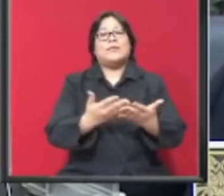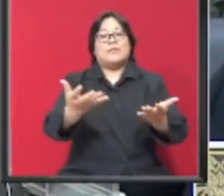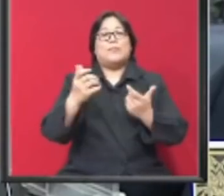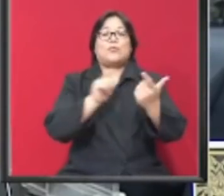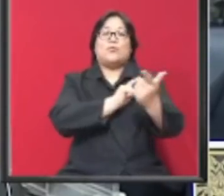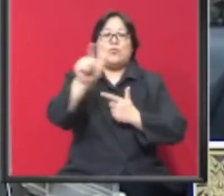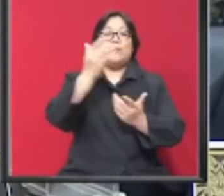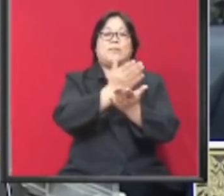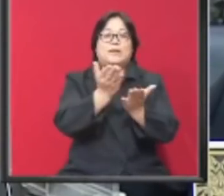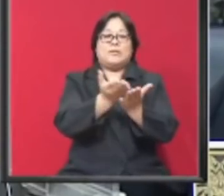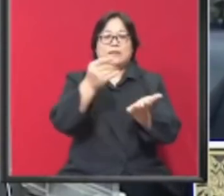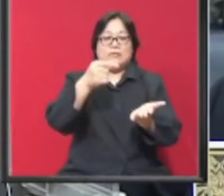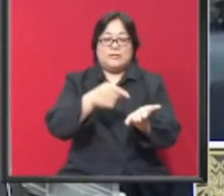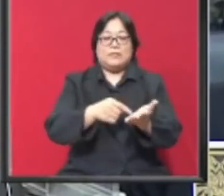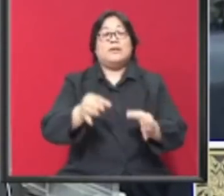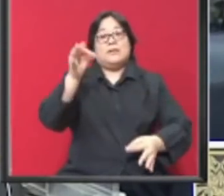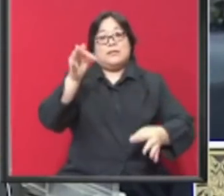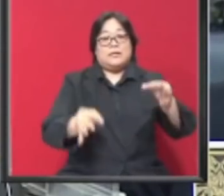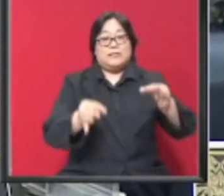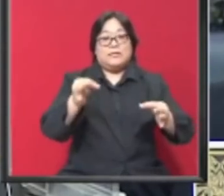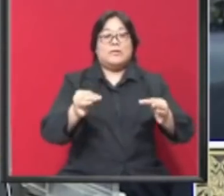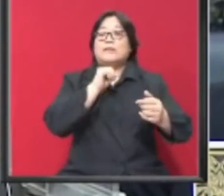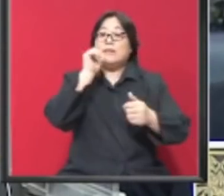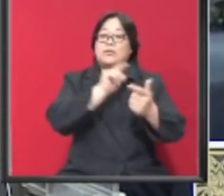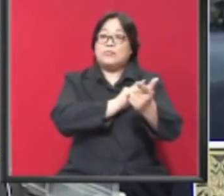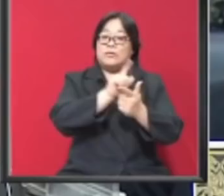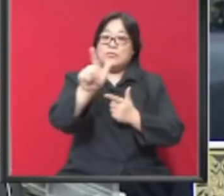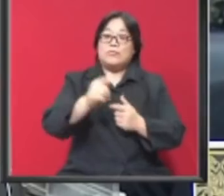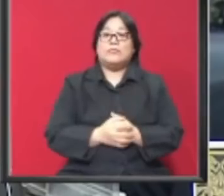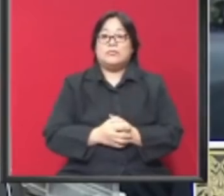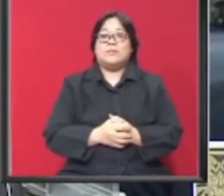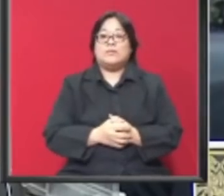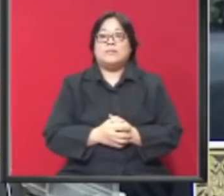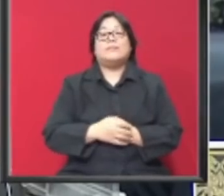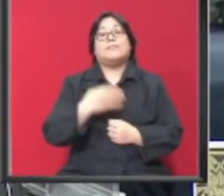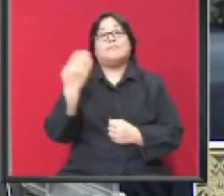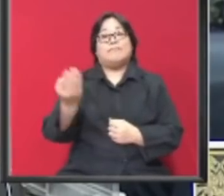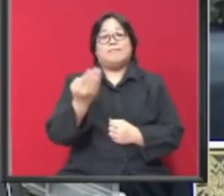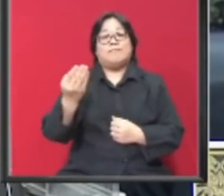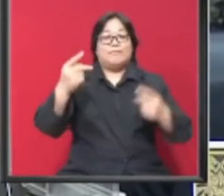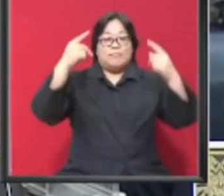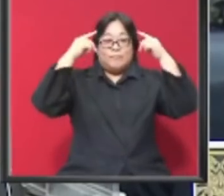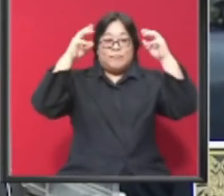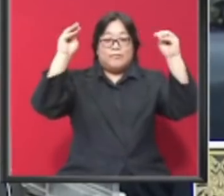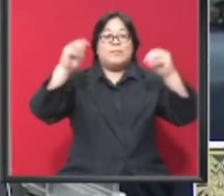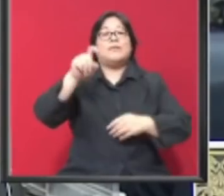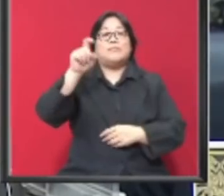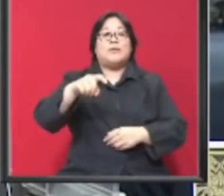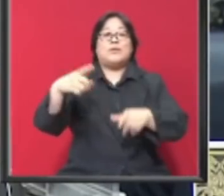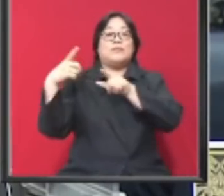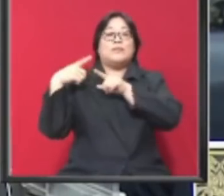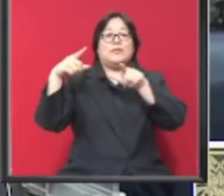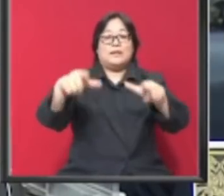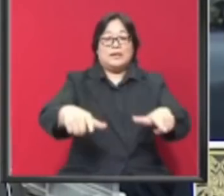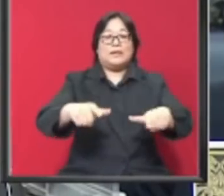luluskan budget ini jika ianya tidak lulus pada lazimnya Perdana Menteri perlu